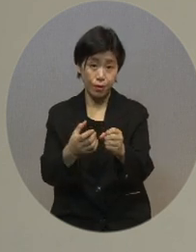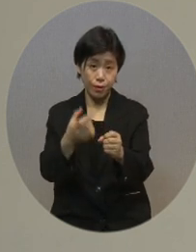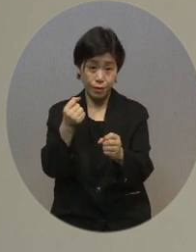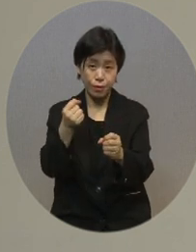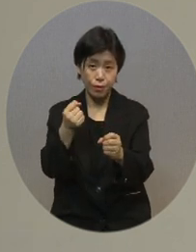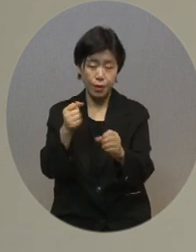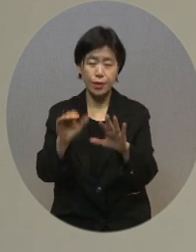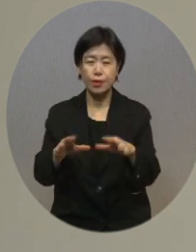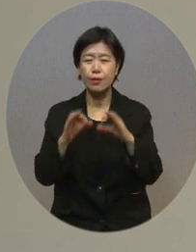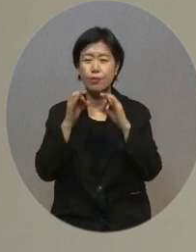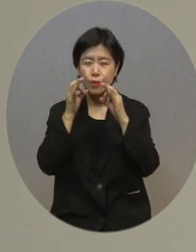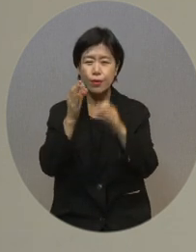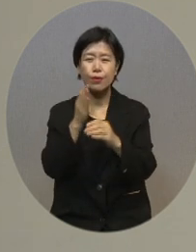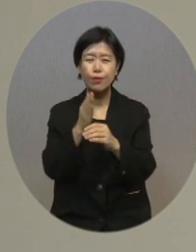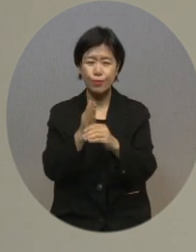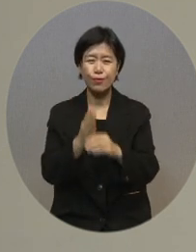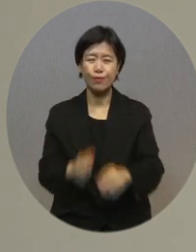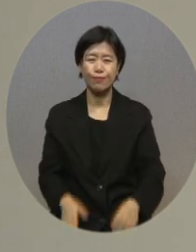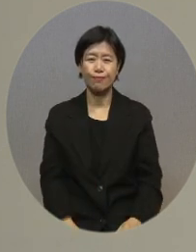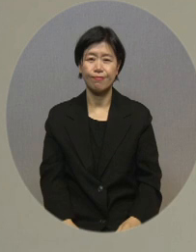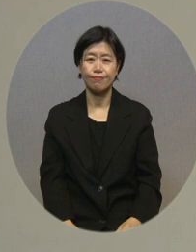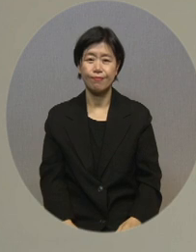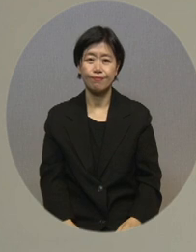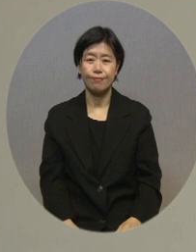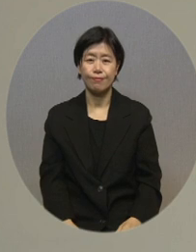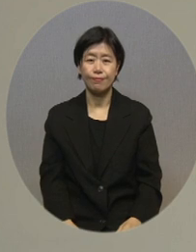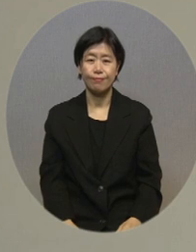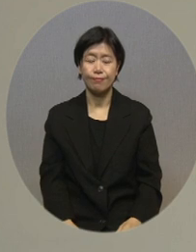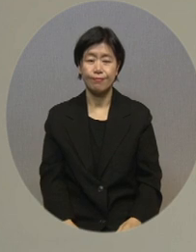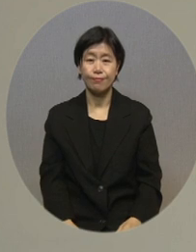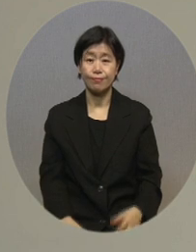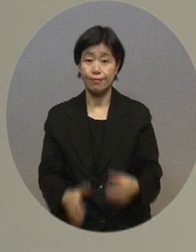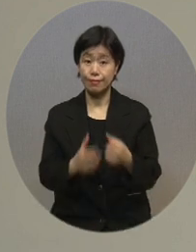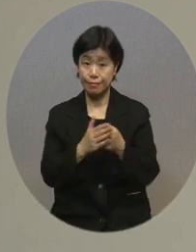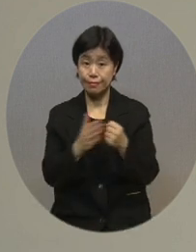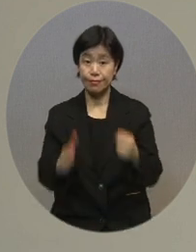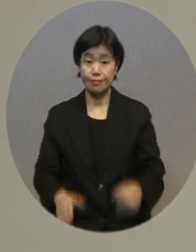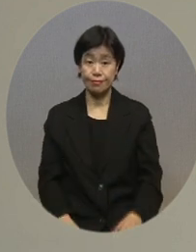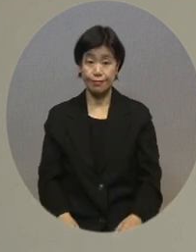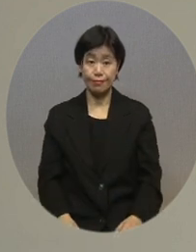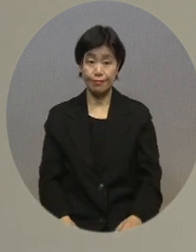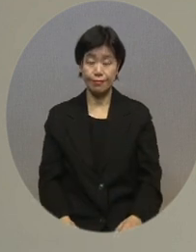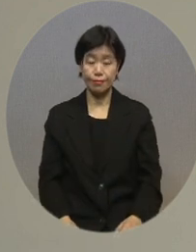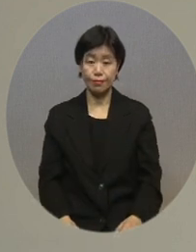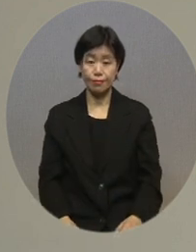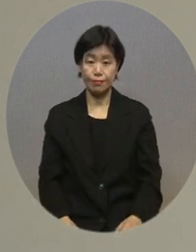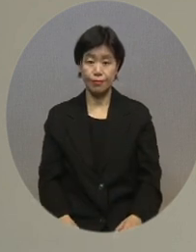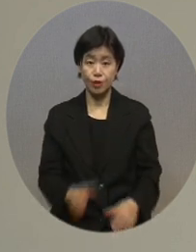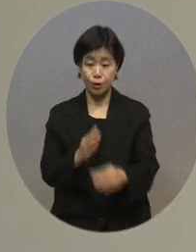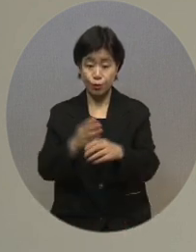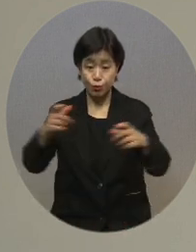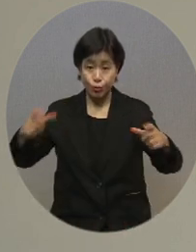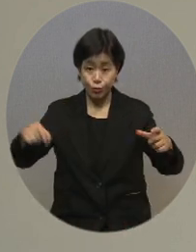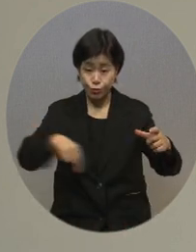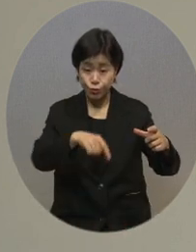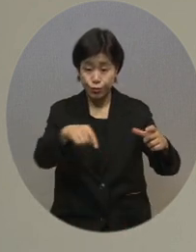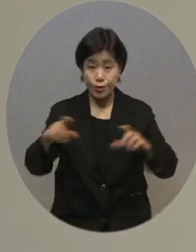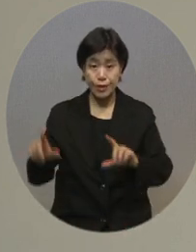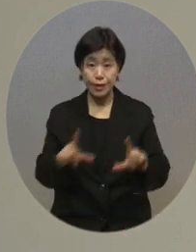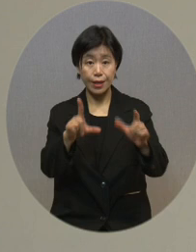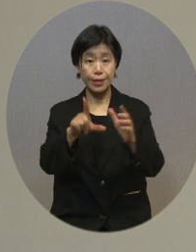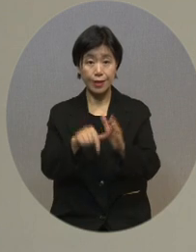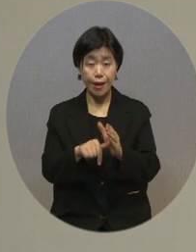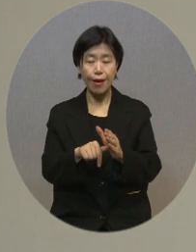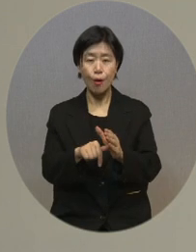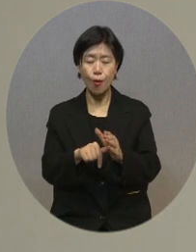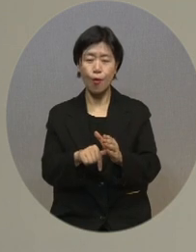목표이고 한 발 한 발 지금 그렇게 가고 있다고 생각을 합니다. 그래서 야 중국에 가면은 중심지여서 좋고 도시가